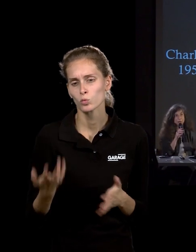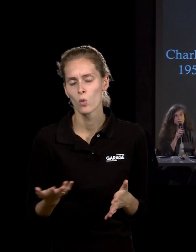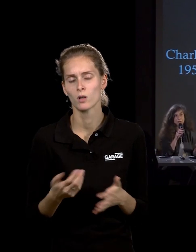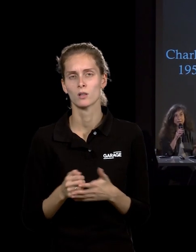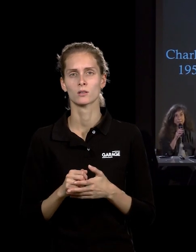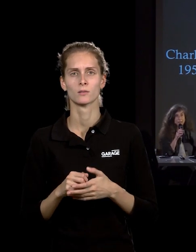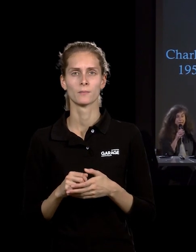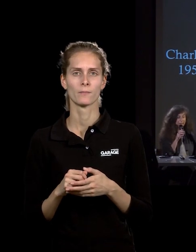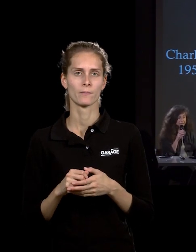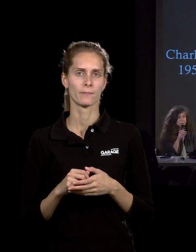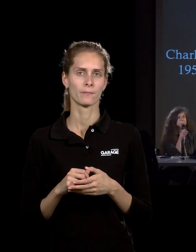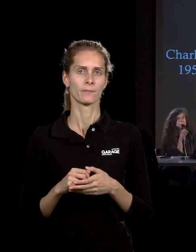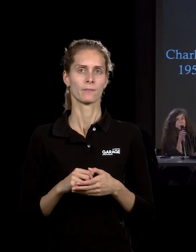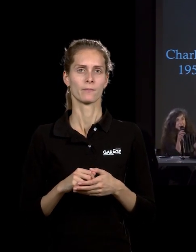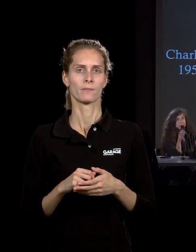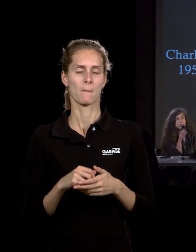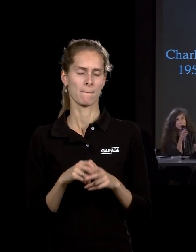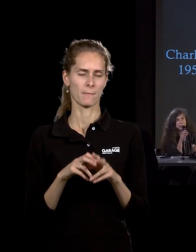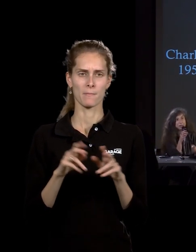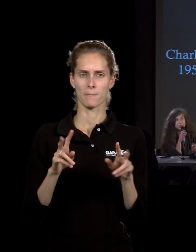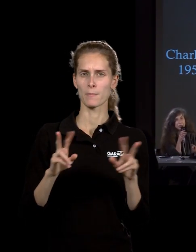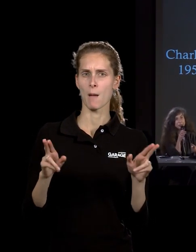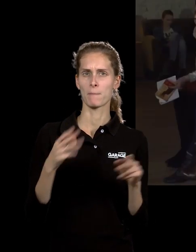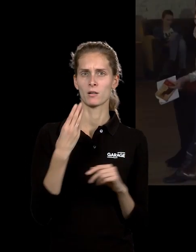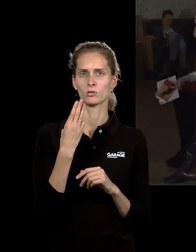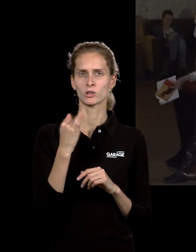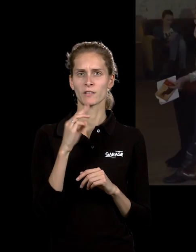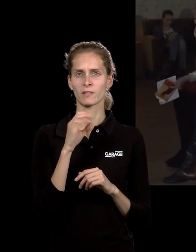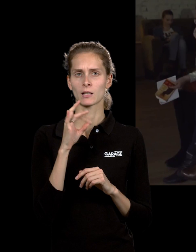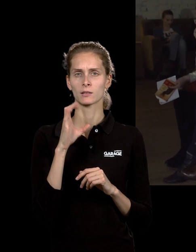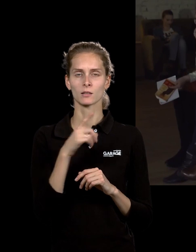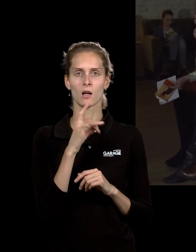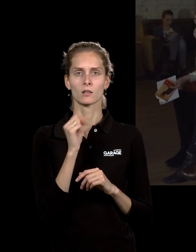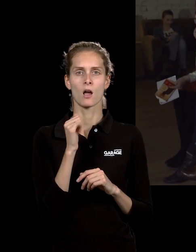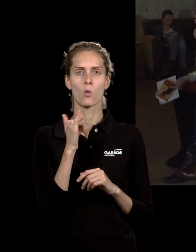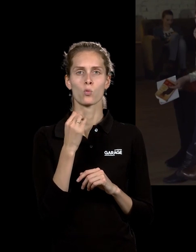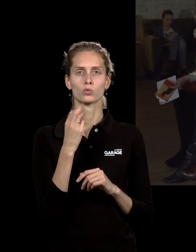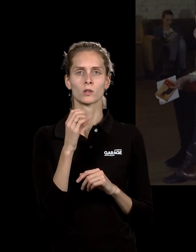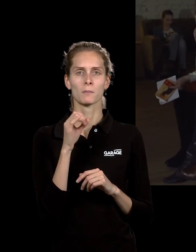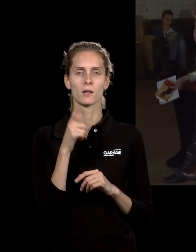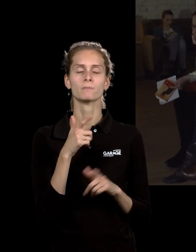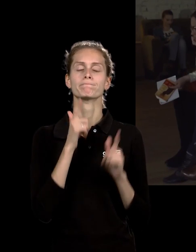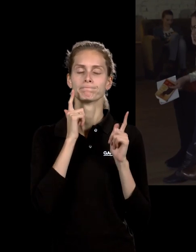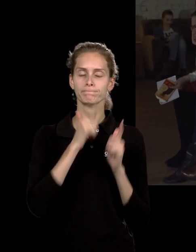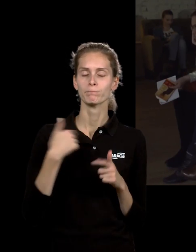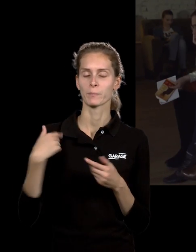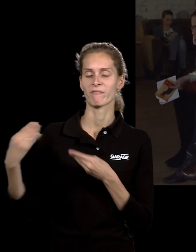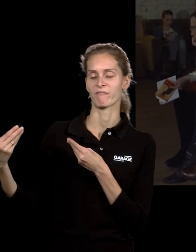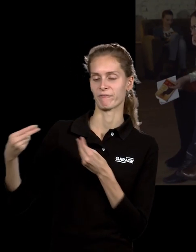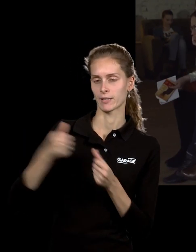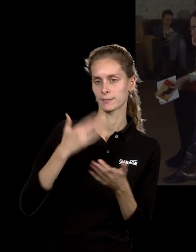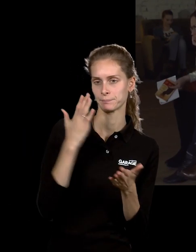на Швитерс, и Раушенберг признавал влияние Швитерса. Вот, и это абсолютно сознательное, как бы. Но